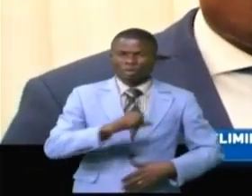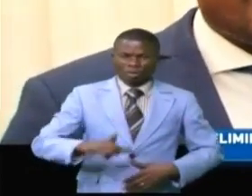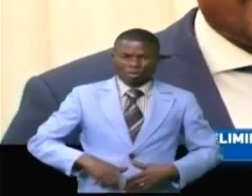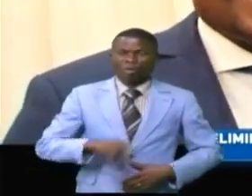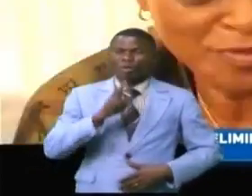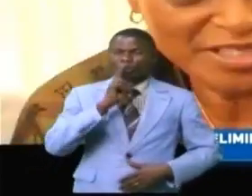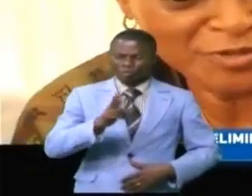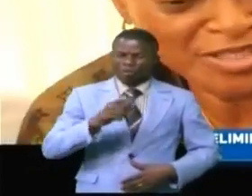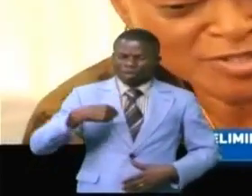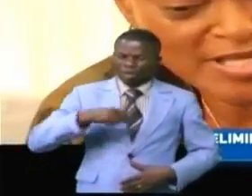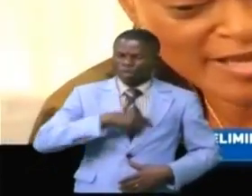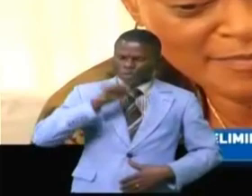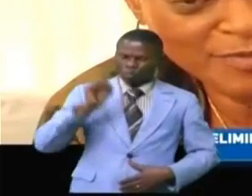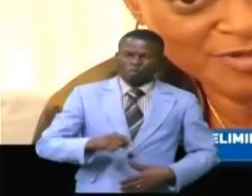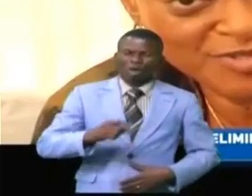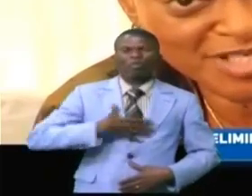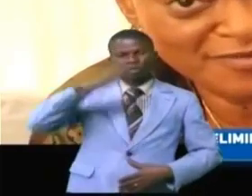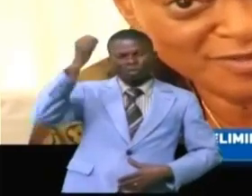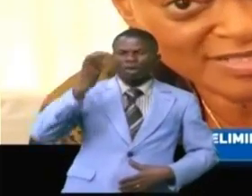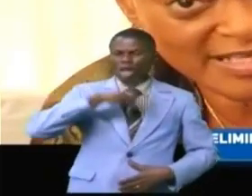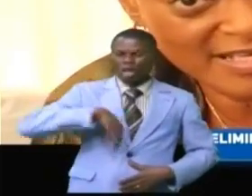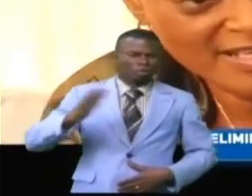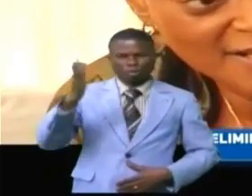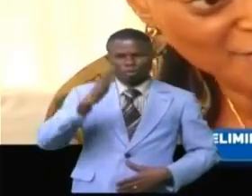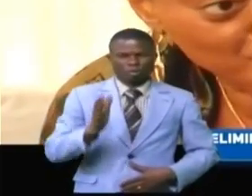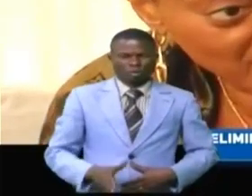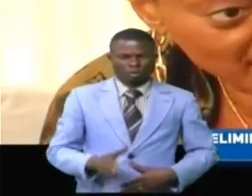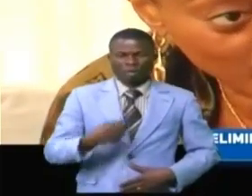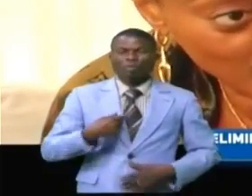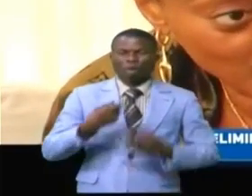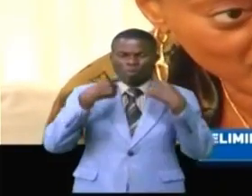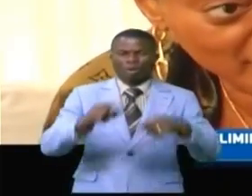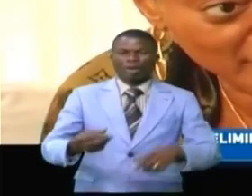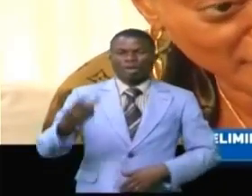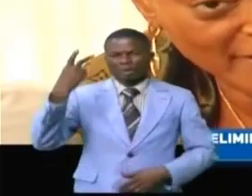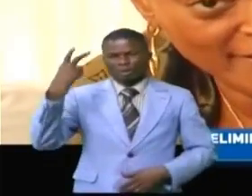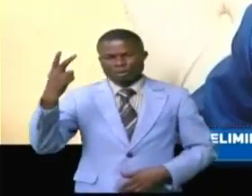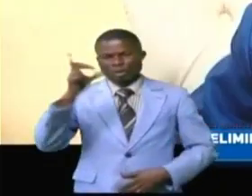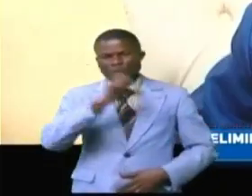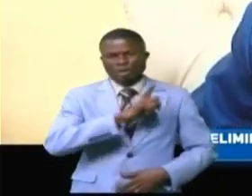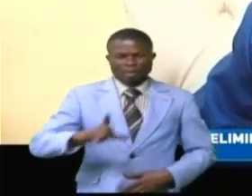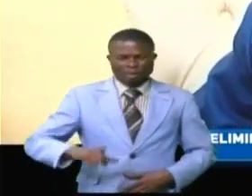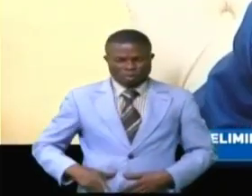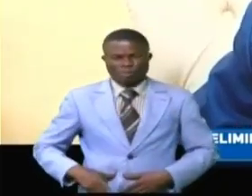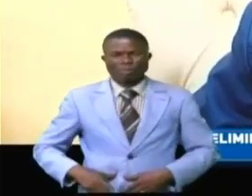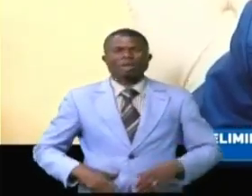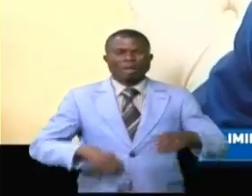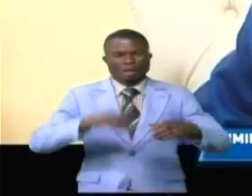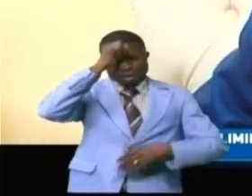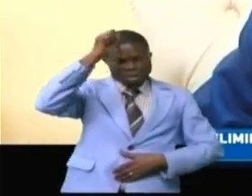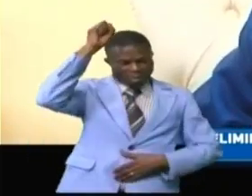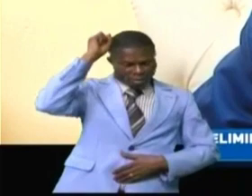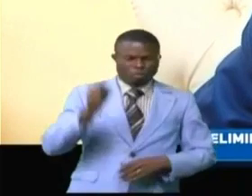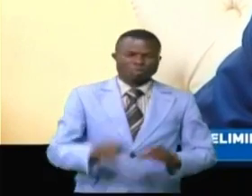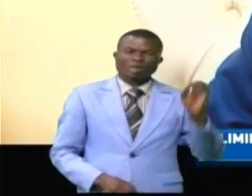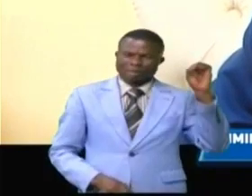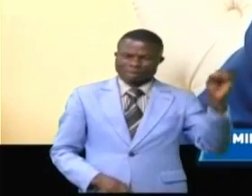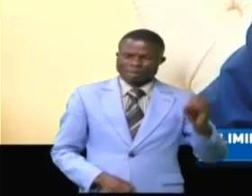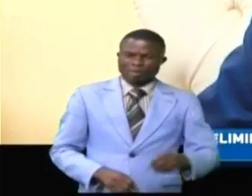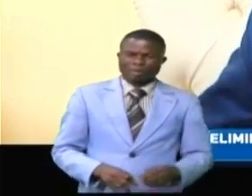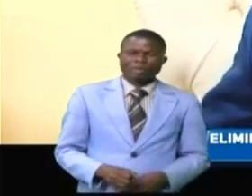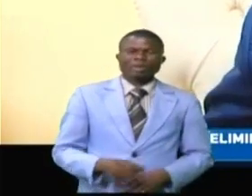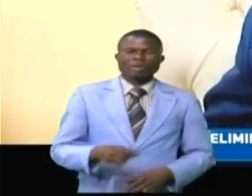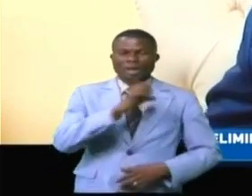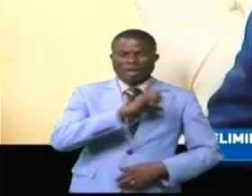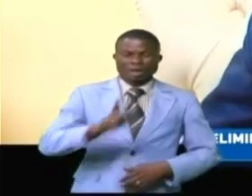être 3-1. Pour être raisonnable, j'avancerai 2-0 pour les Léopards. Nous allons battre le Soudan. 3 buts